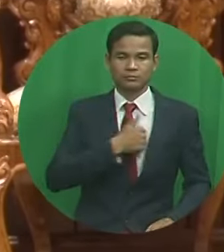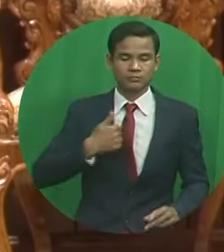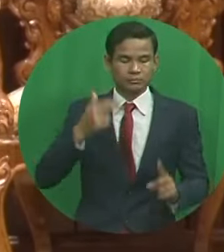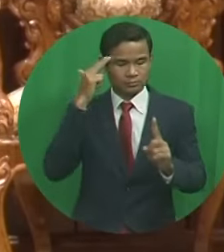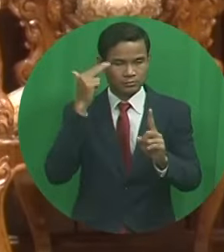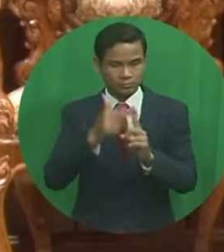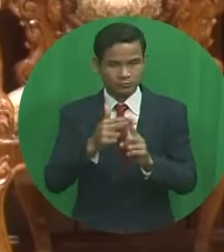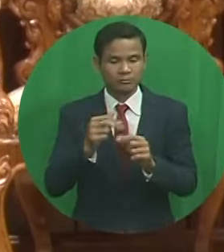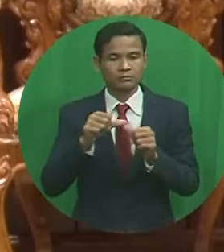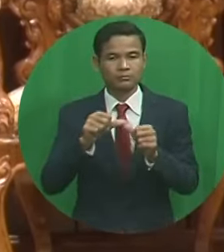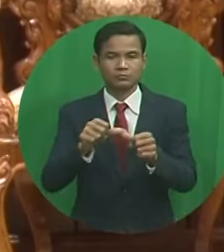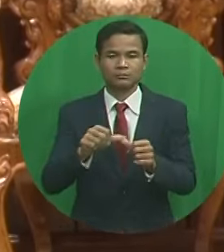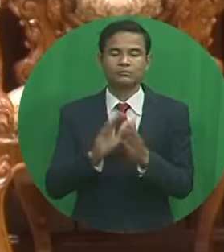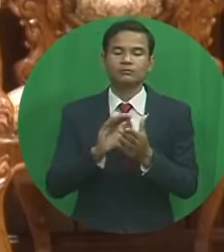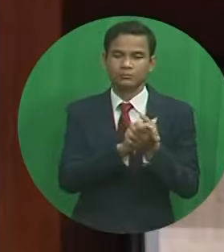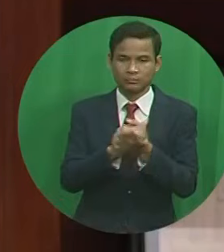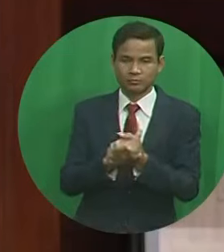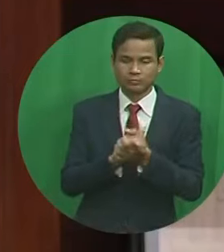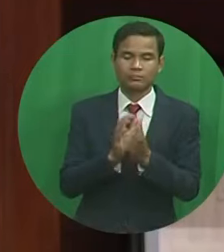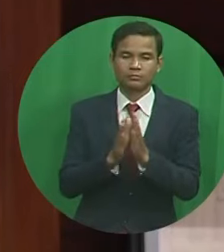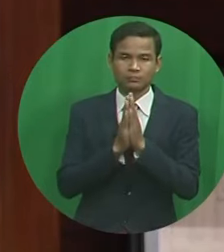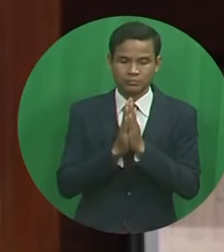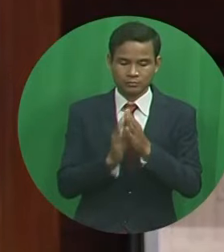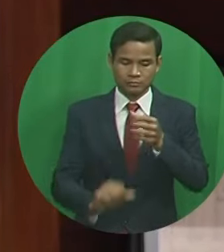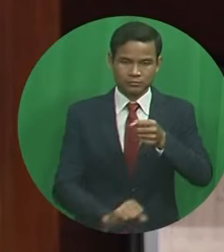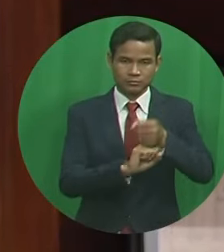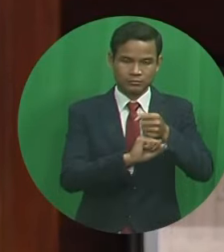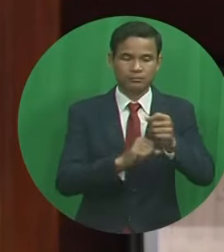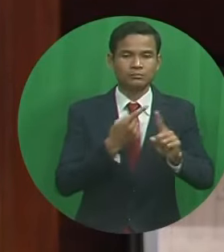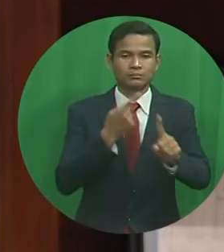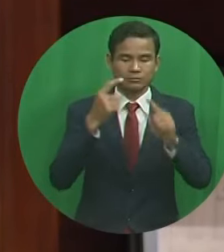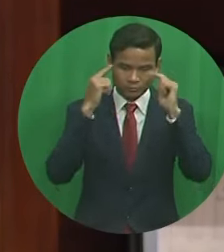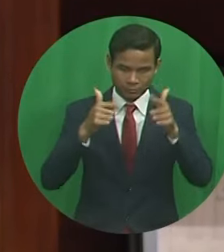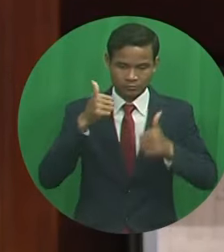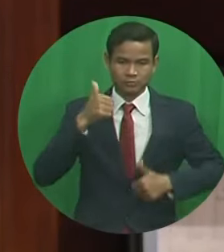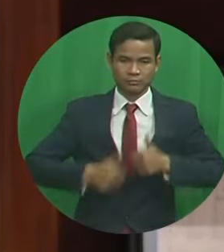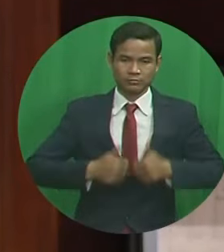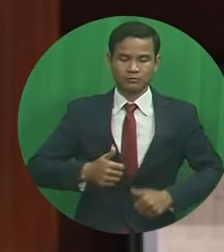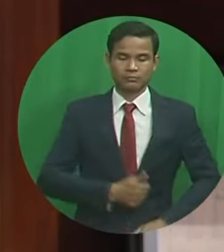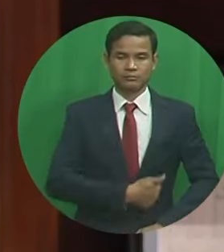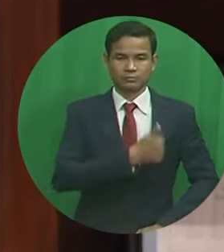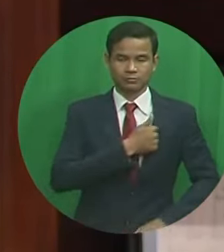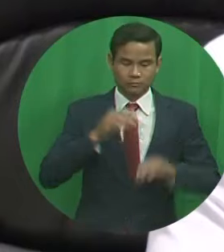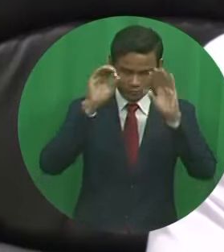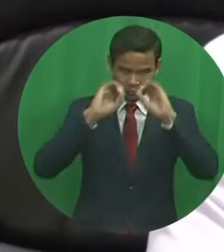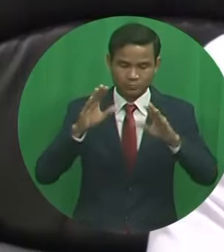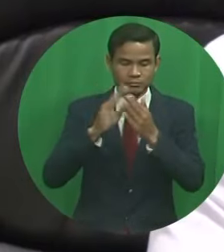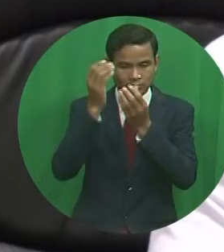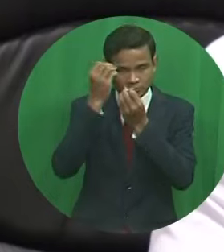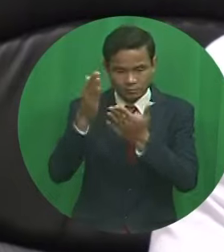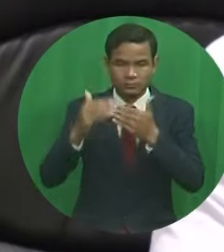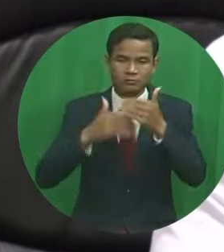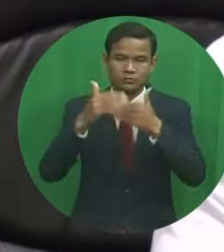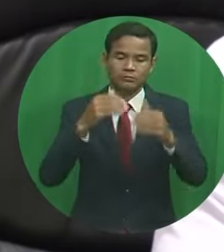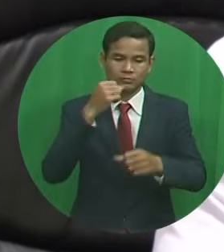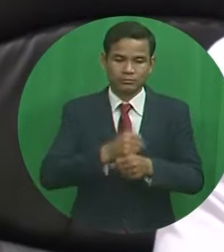បន្តទៅមុខទៀតហើយសមាគមស្នើសុំការគាំទ្រពីឯកឧត្តមរដ្ឋមន្ត្រីក្រសួងបរិមានដើម្បីឲ្យដំណើរការងារ